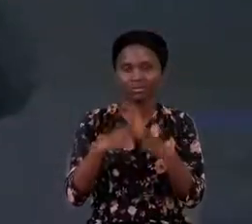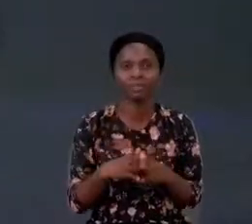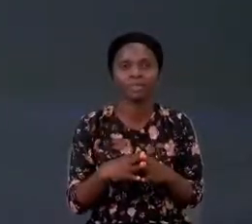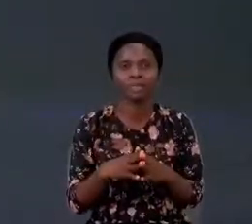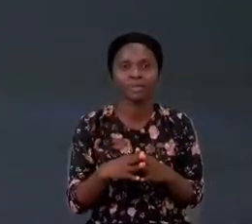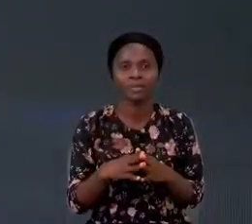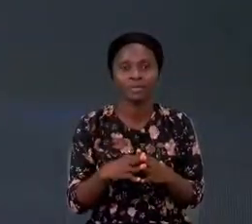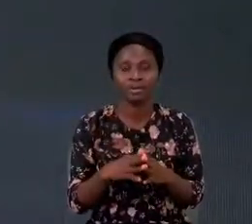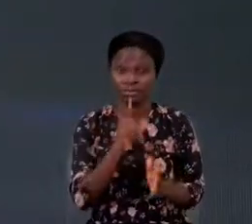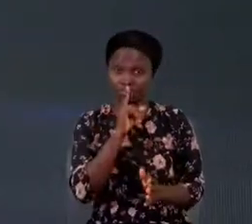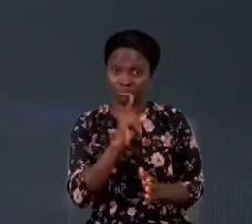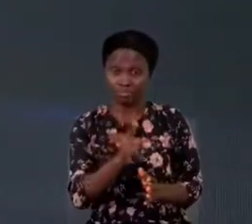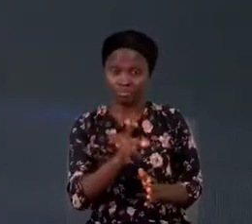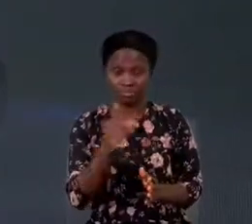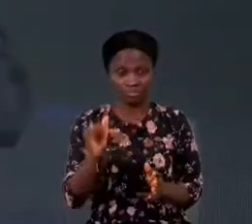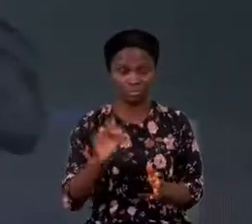il s'agit de notre esprit.